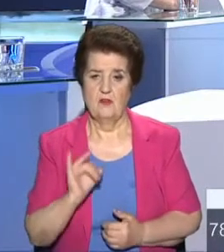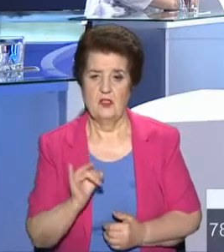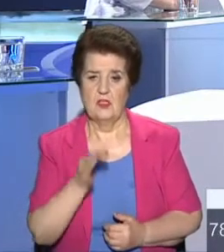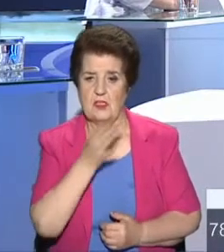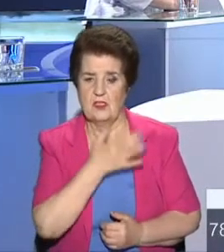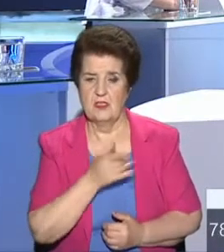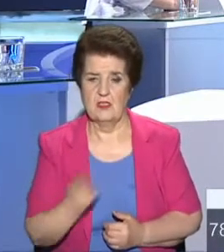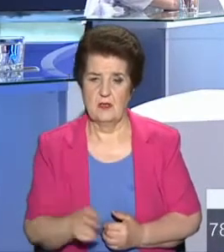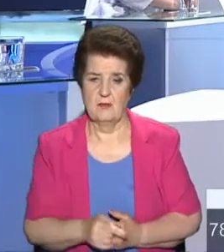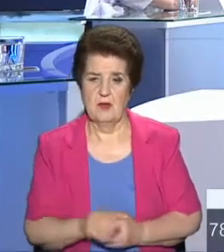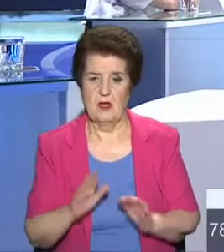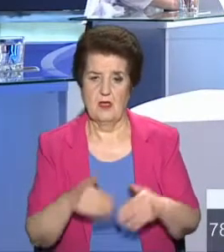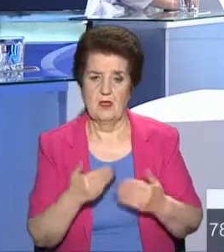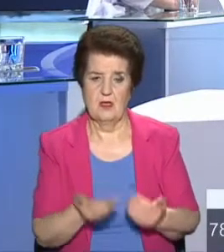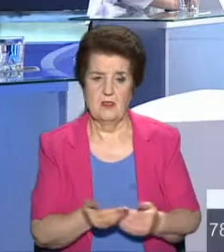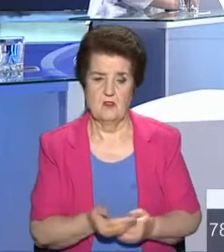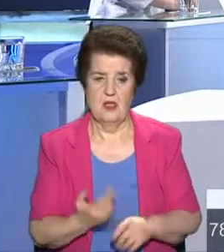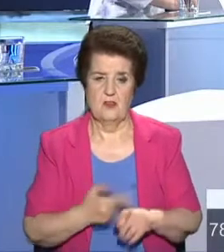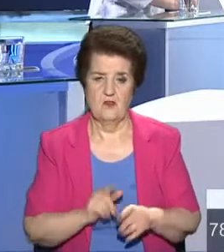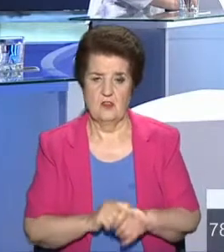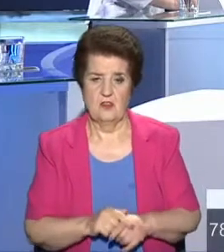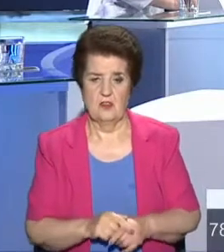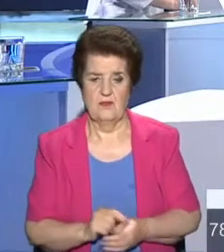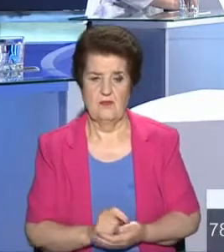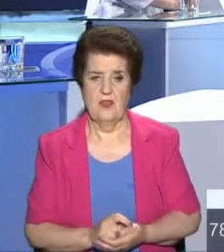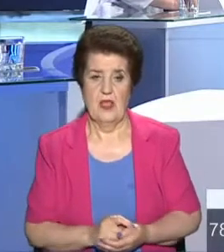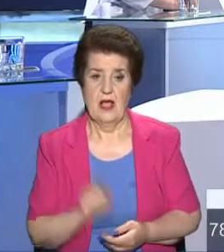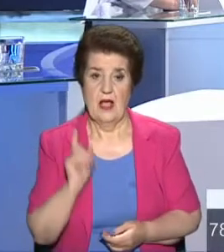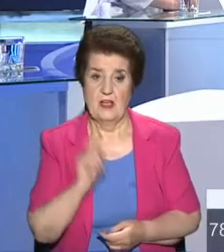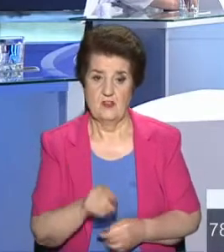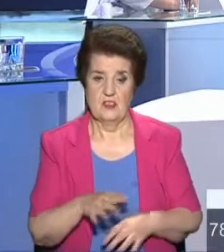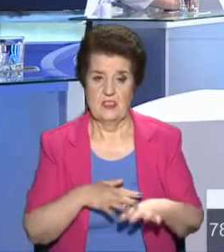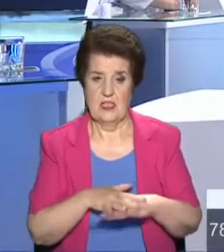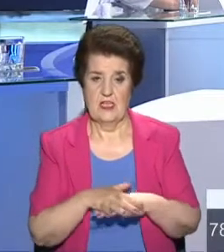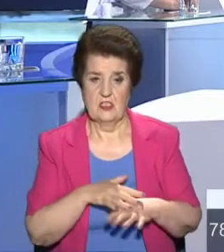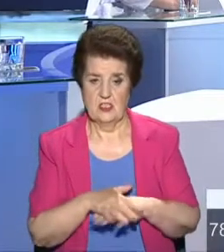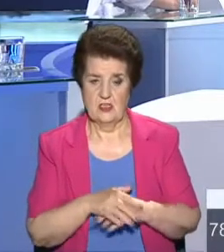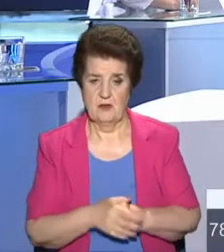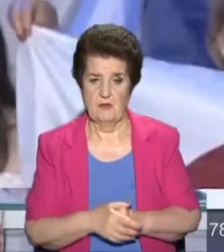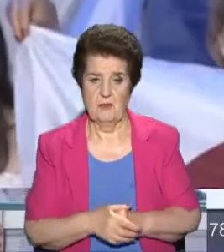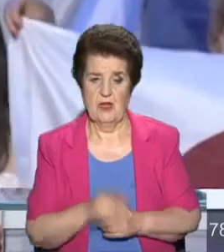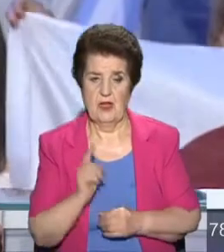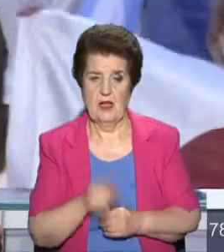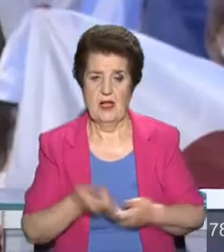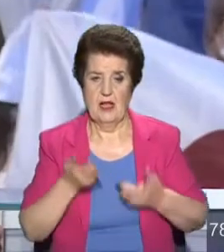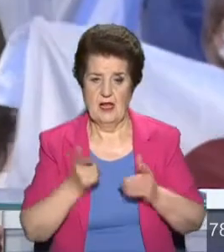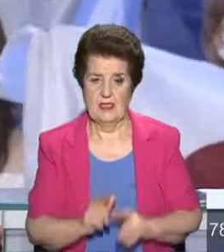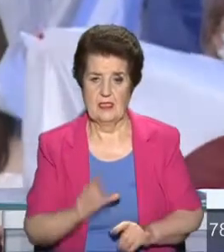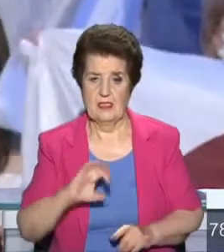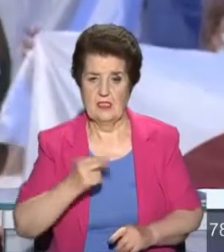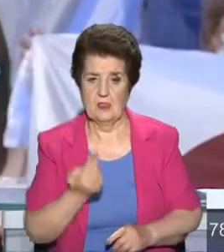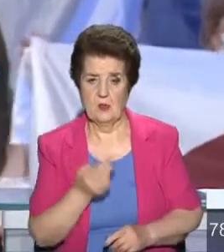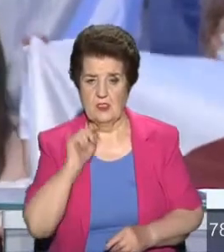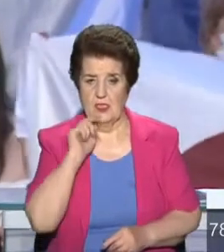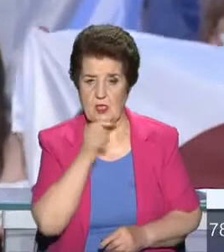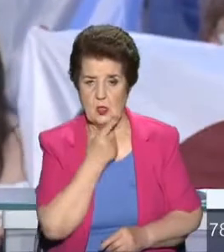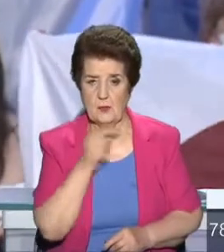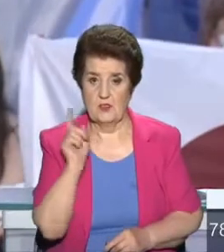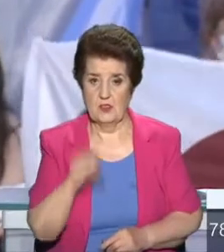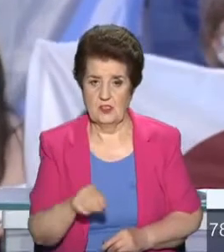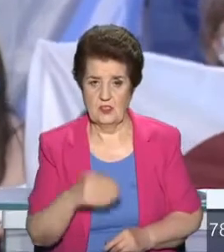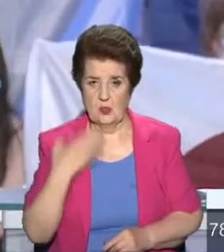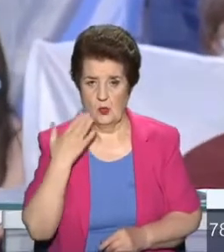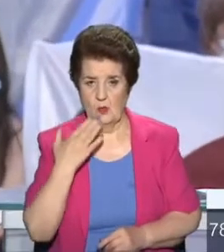În cât timp vă Propuneți ca să atingeți acest obiectiv aceste cifră fac referință la realitățile sociale și economice din